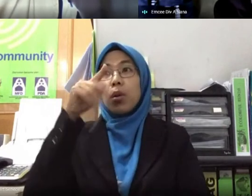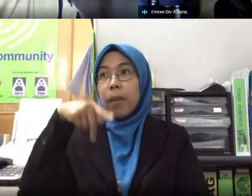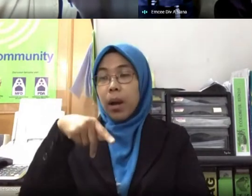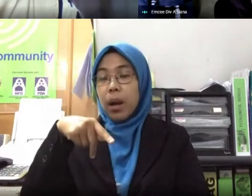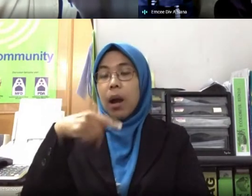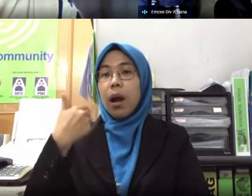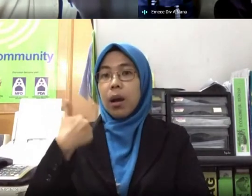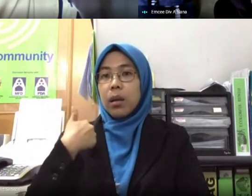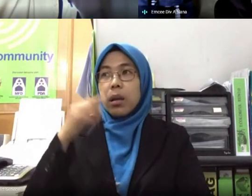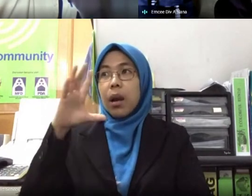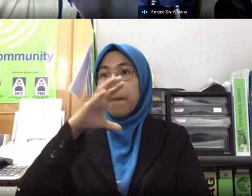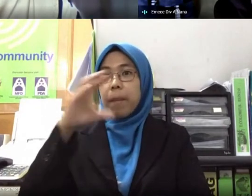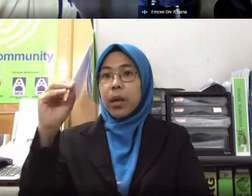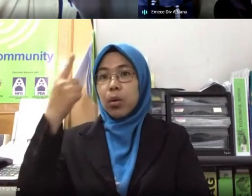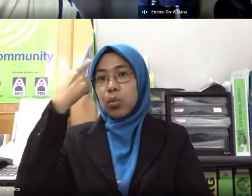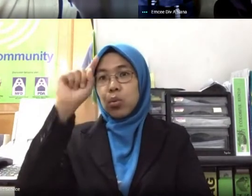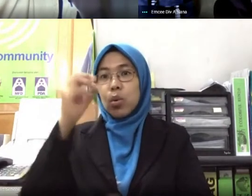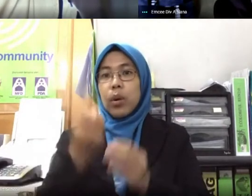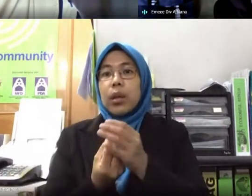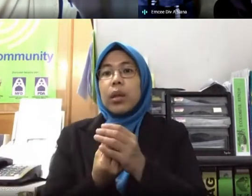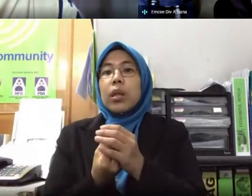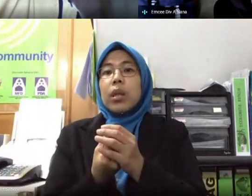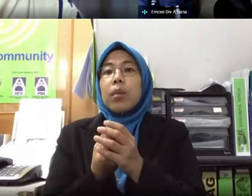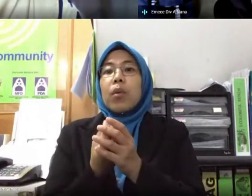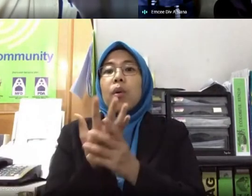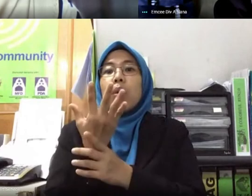buat kursus untuk menimbulkan